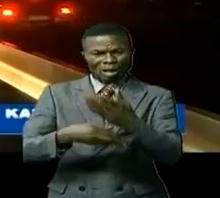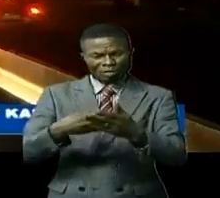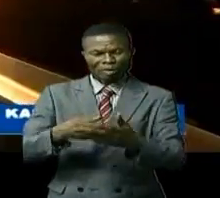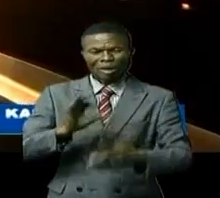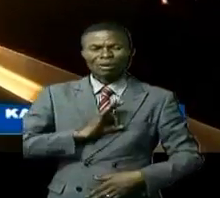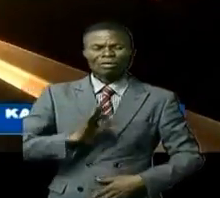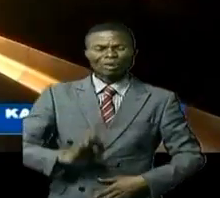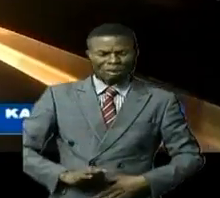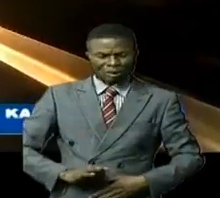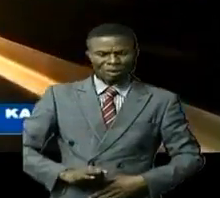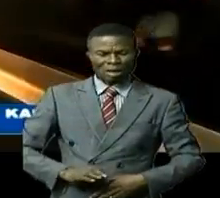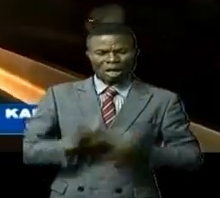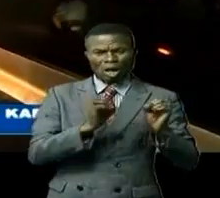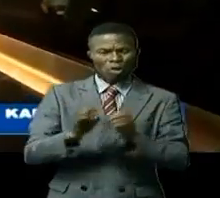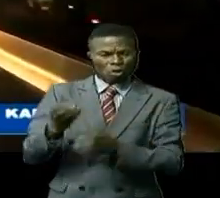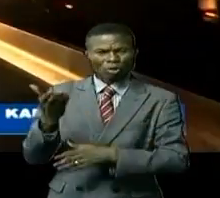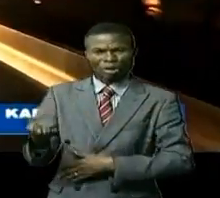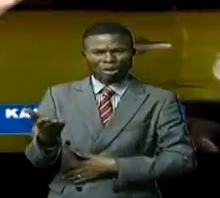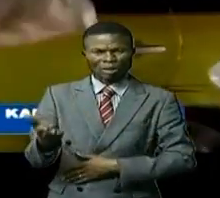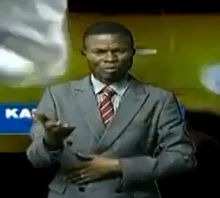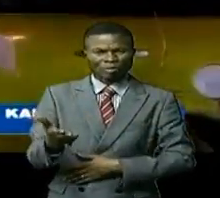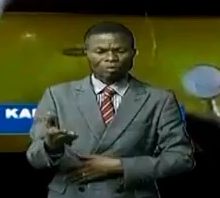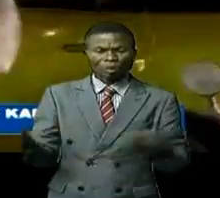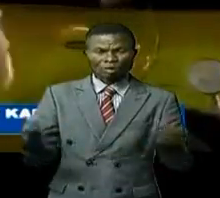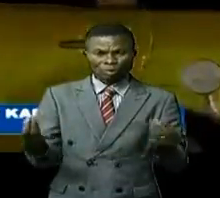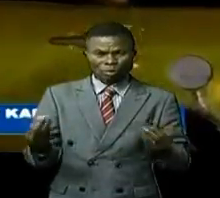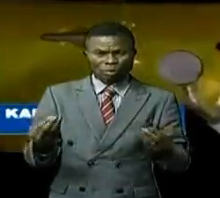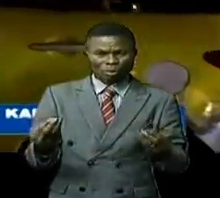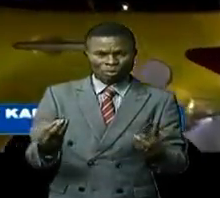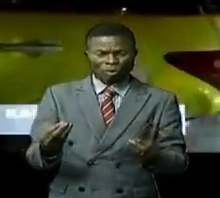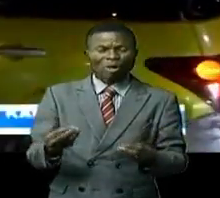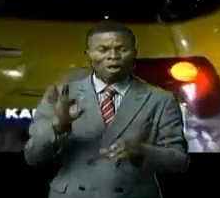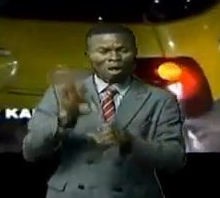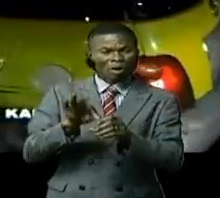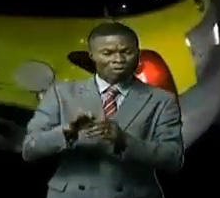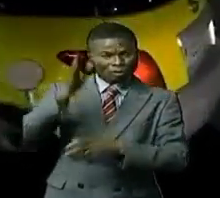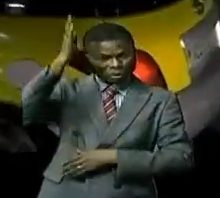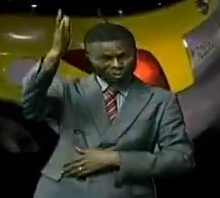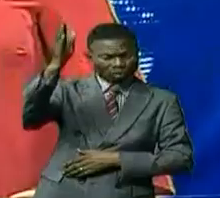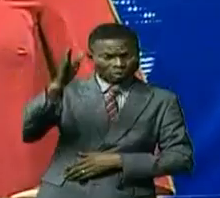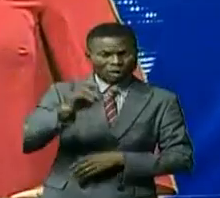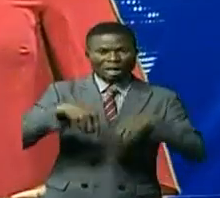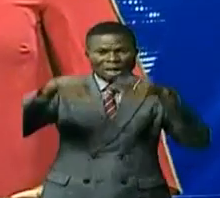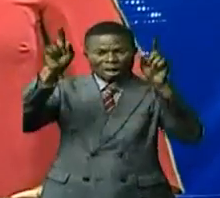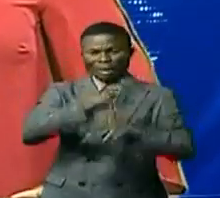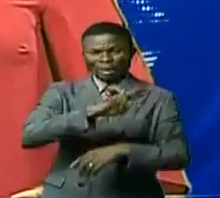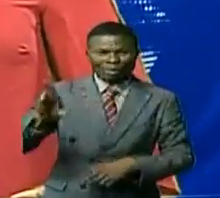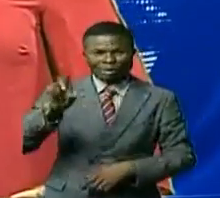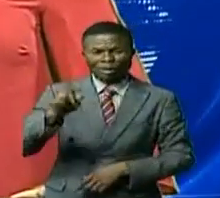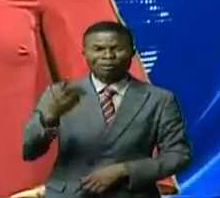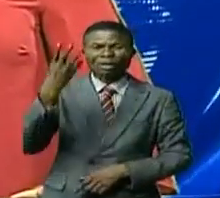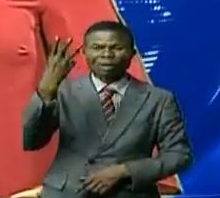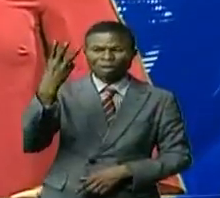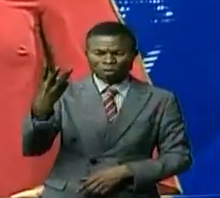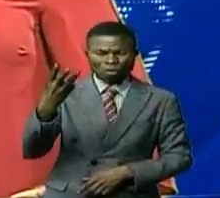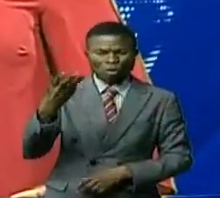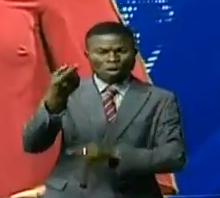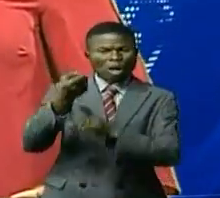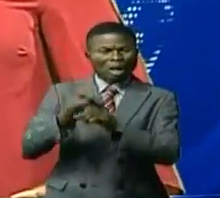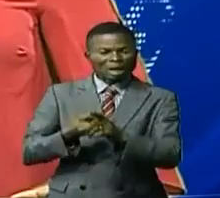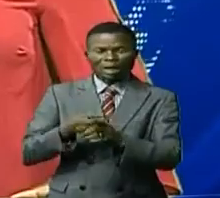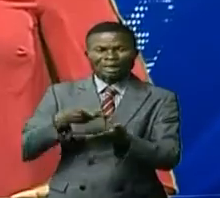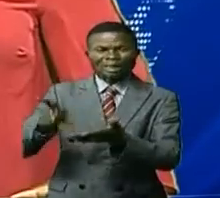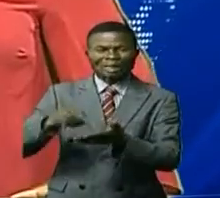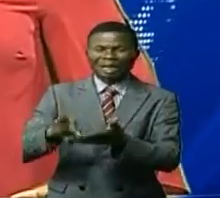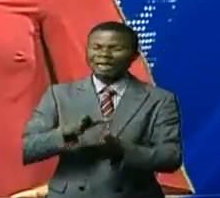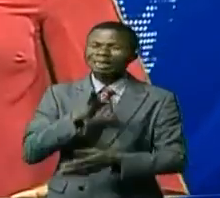l'État Félix-Antoine Tshisekedi Tshilombo en vue de sa réélection en 2023. Plusieurs mois d'arriérés de